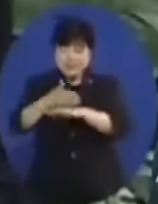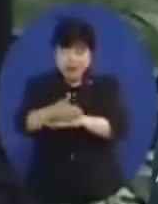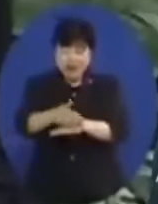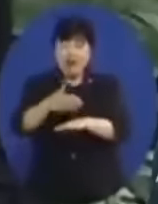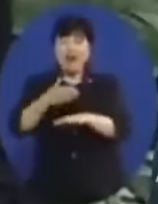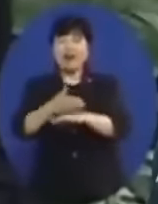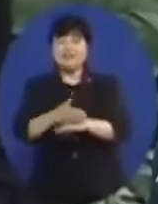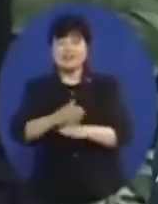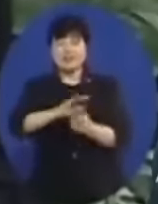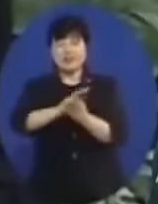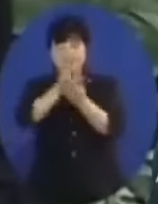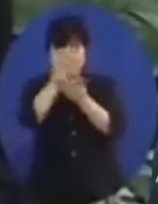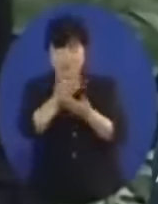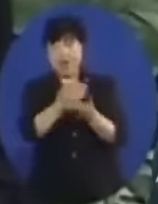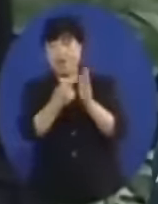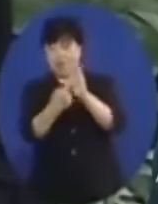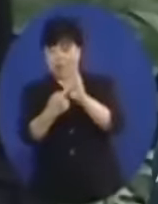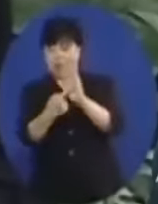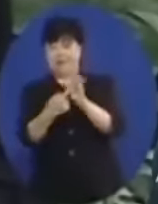서서히